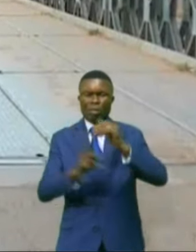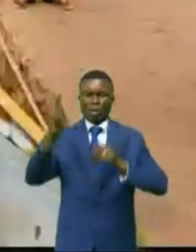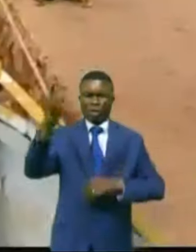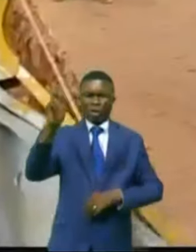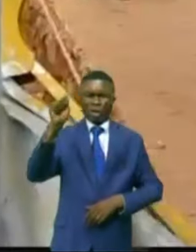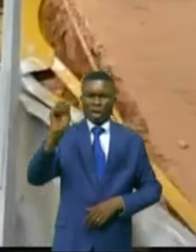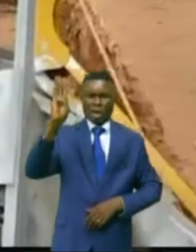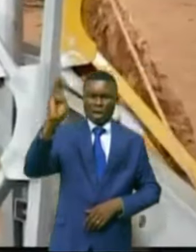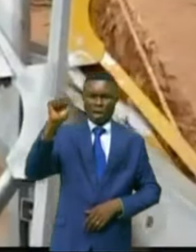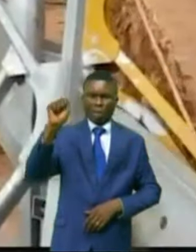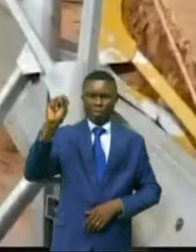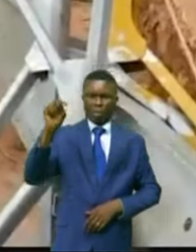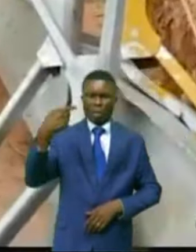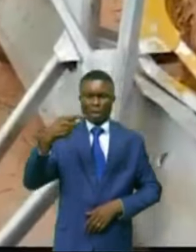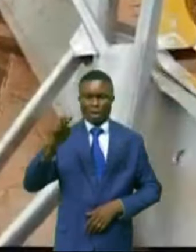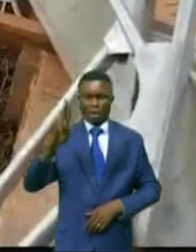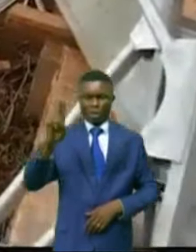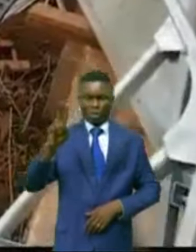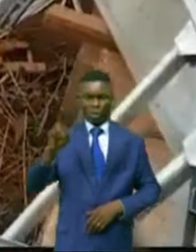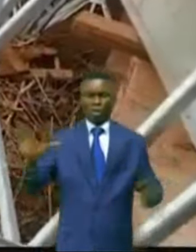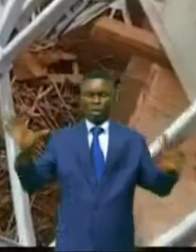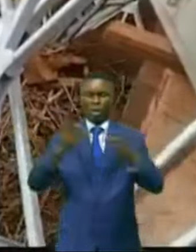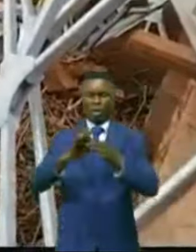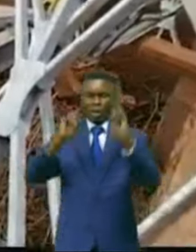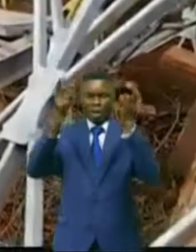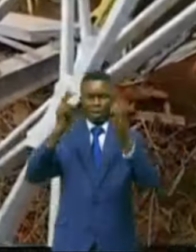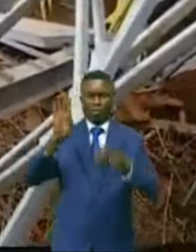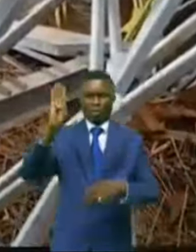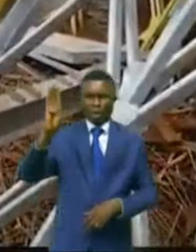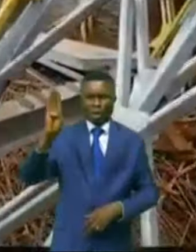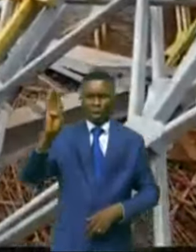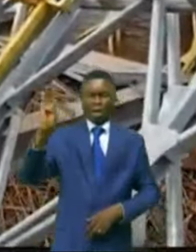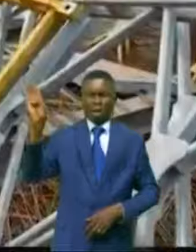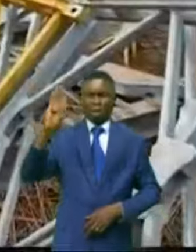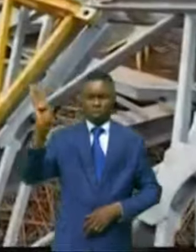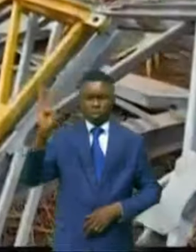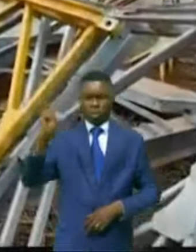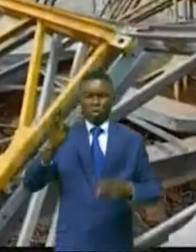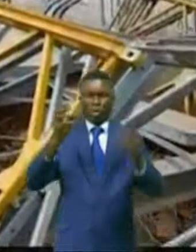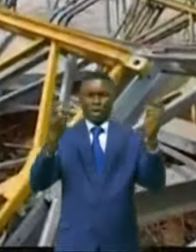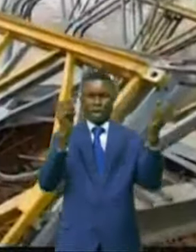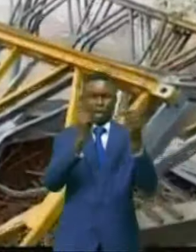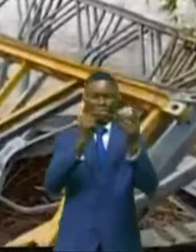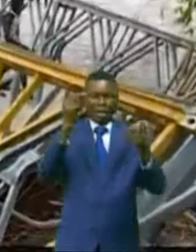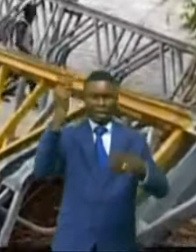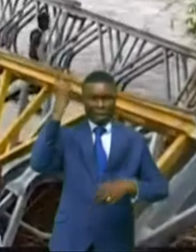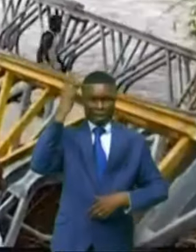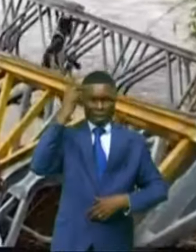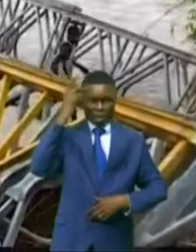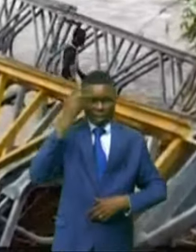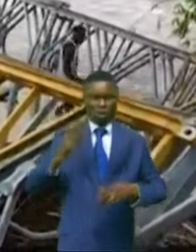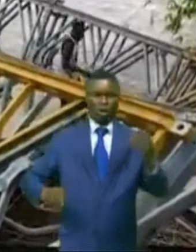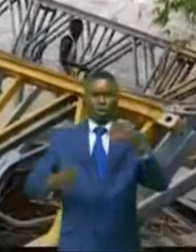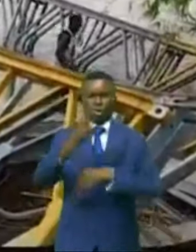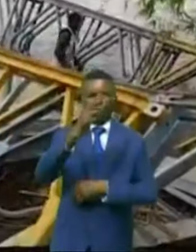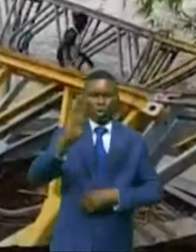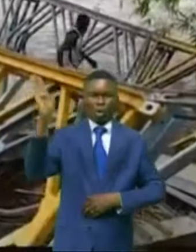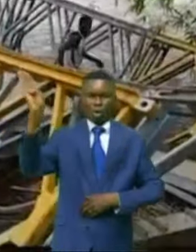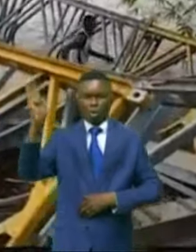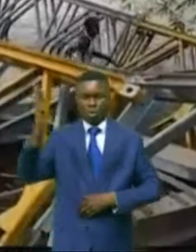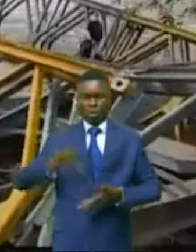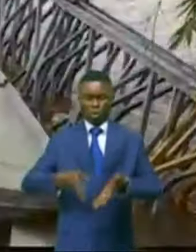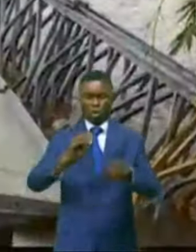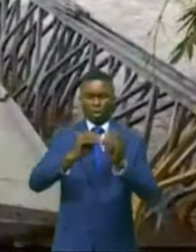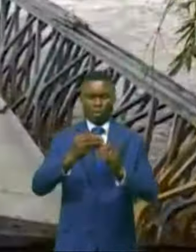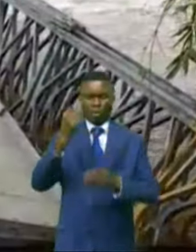matière, reliant la cité de Bulungu et la capitale Kinshasa, s'est affaissé, coupant ainsi Bulungu de la nationale numéro